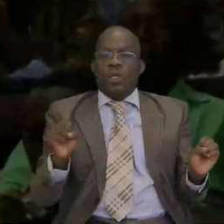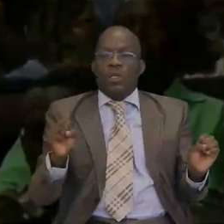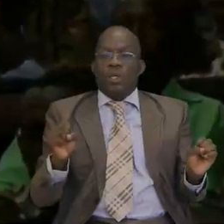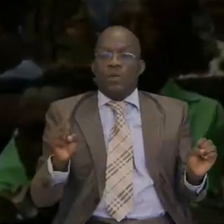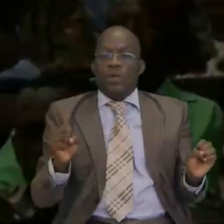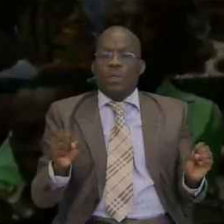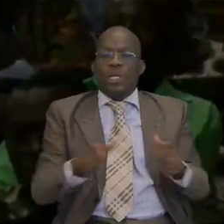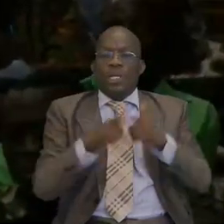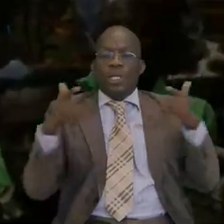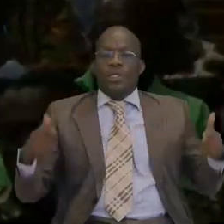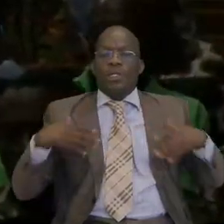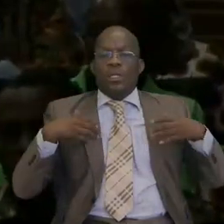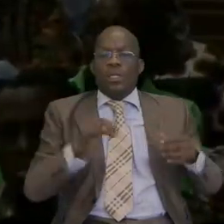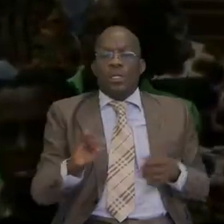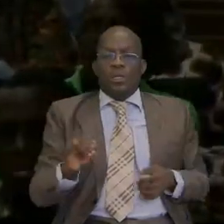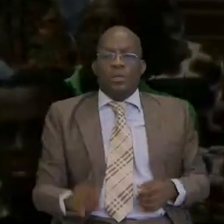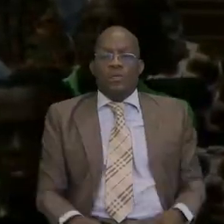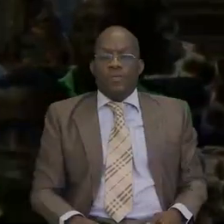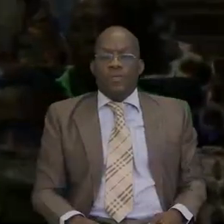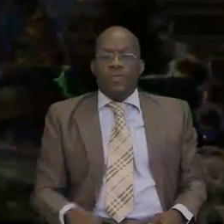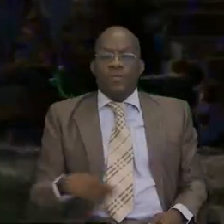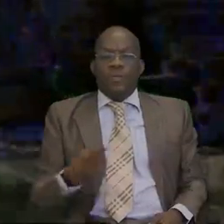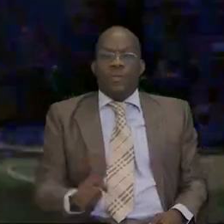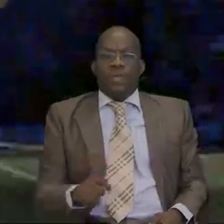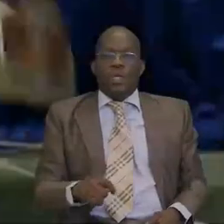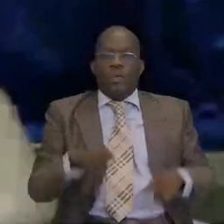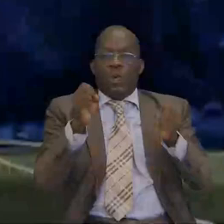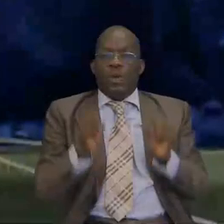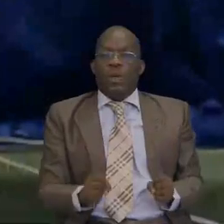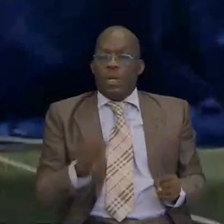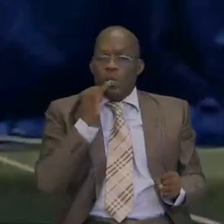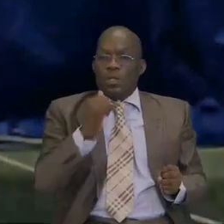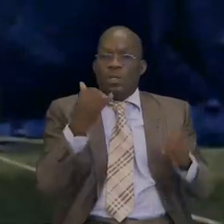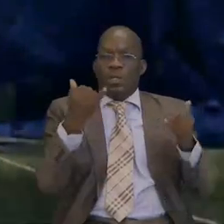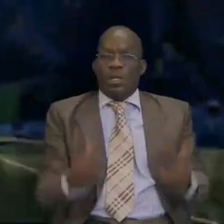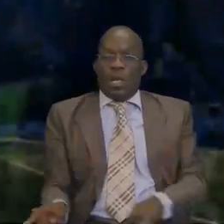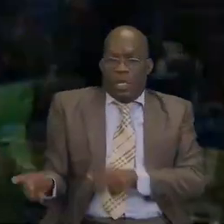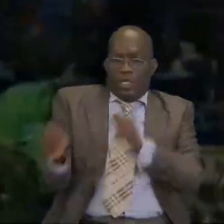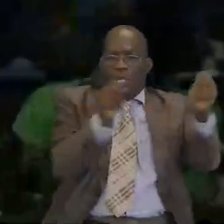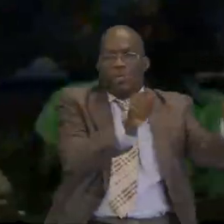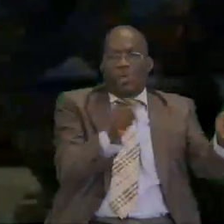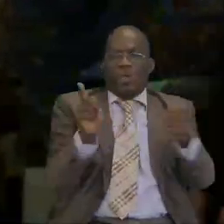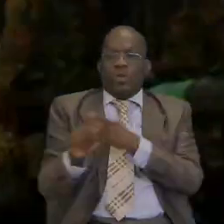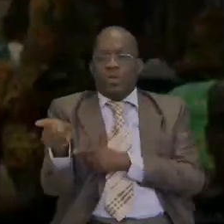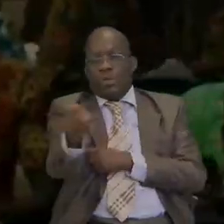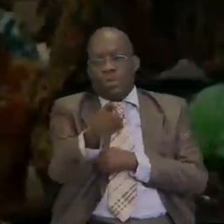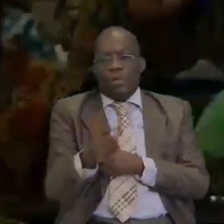saluts, de grandes guérisons. La puissance s'est transférée maintenant.